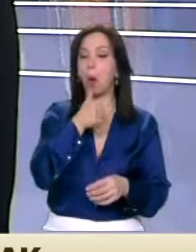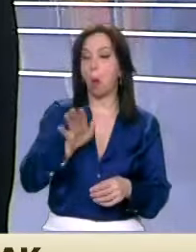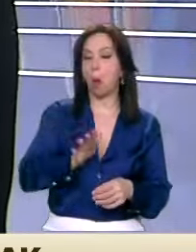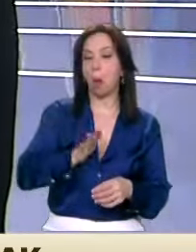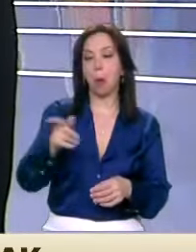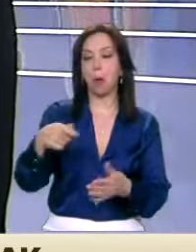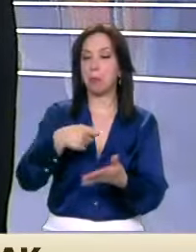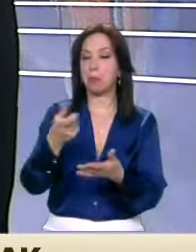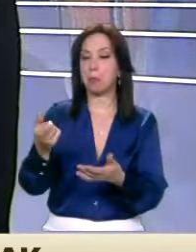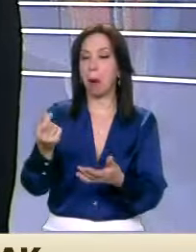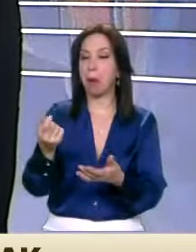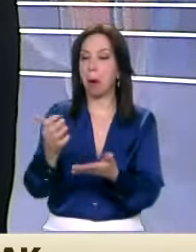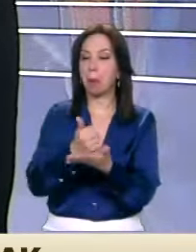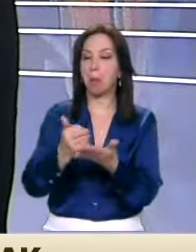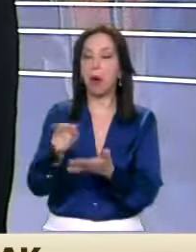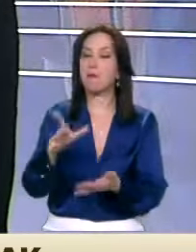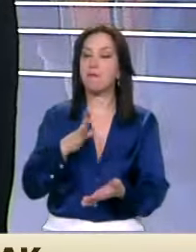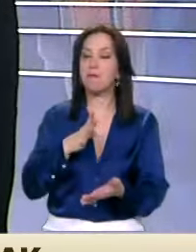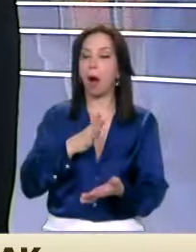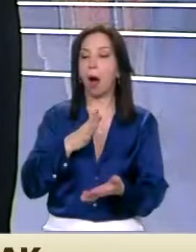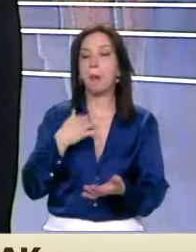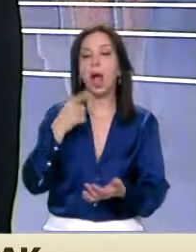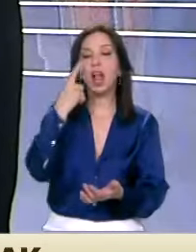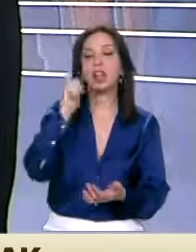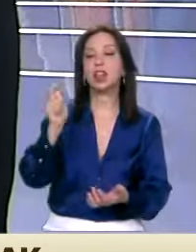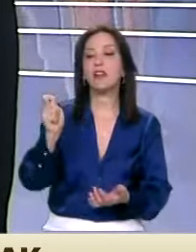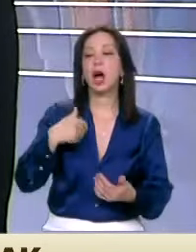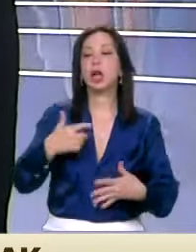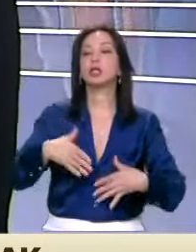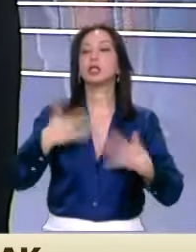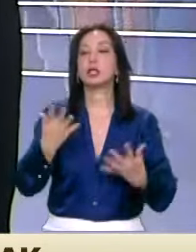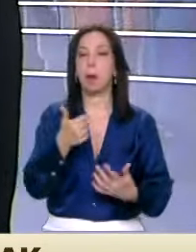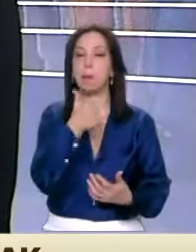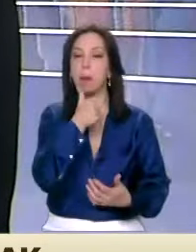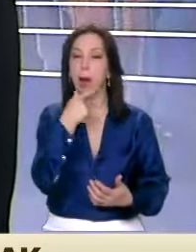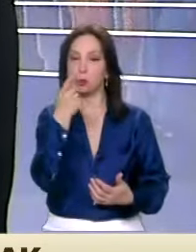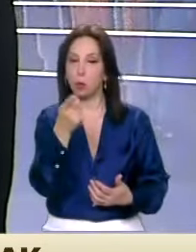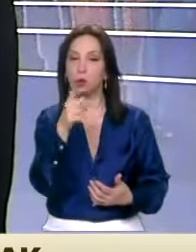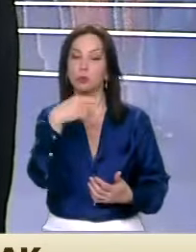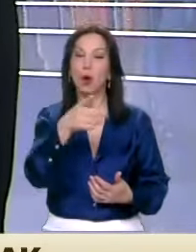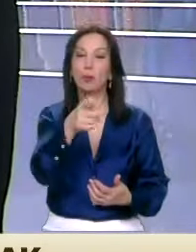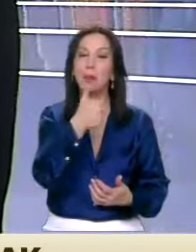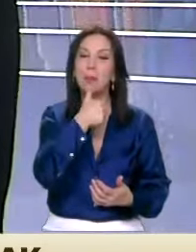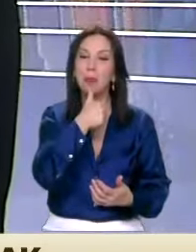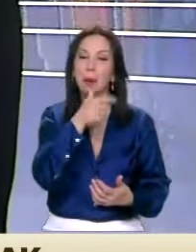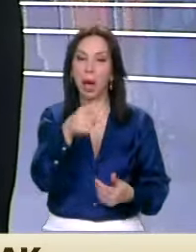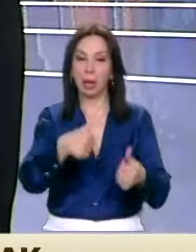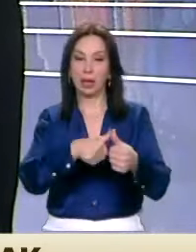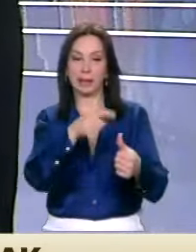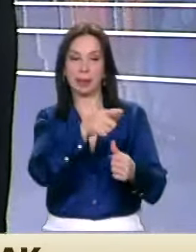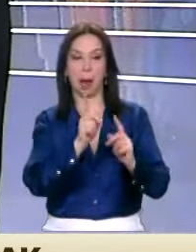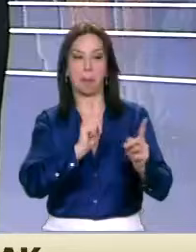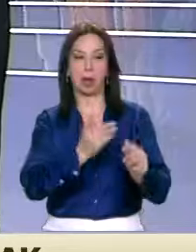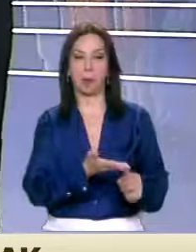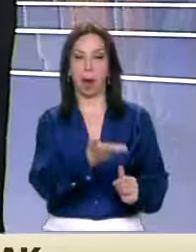ödememek için Demet Şener'e dava açtı. Sadece Kanal D Haber'e konuşan Şener ise zor durumda olmasına üzüldüm, bir